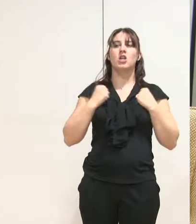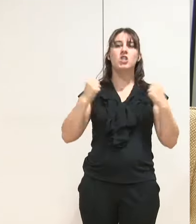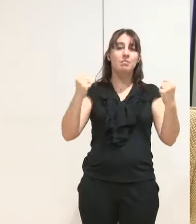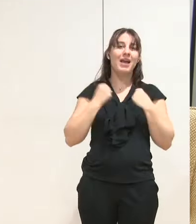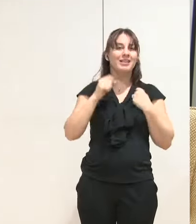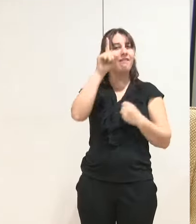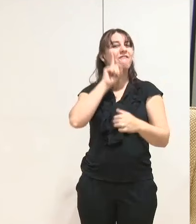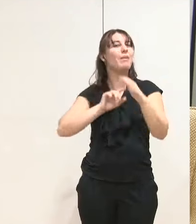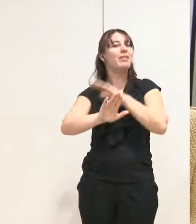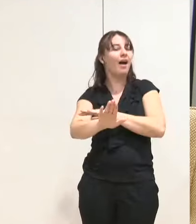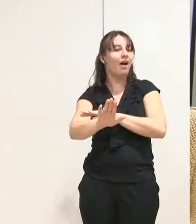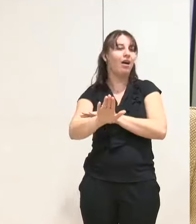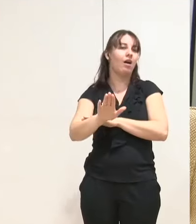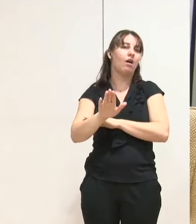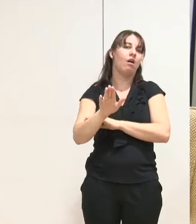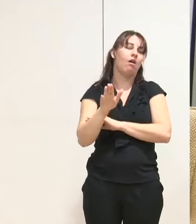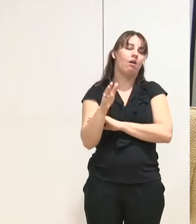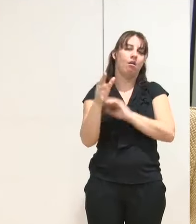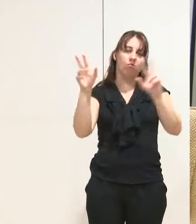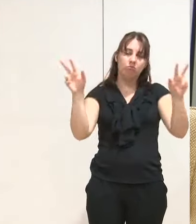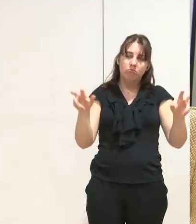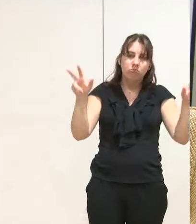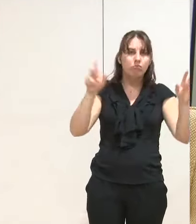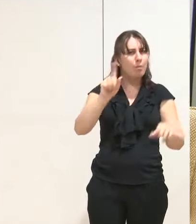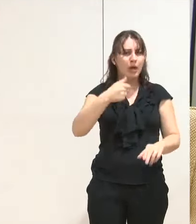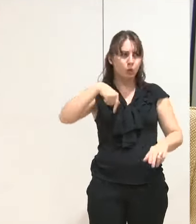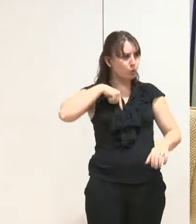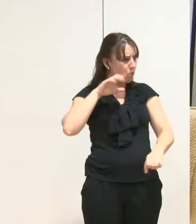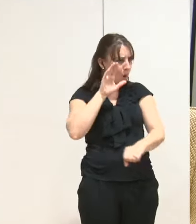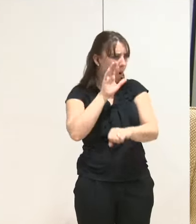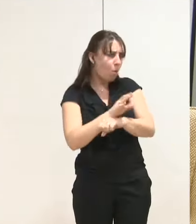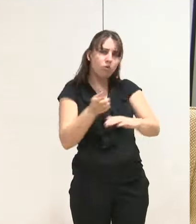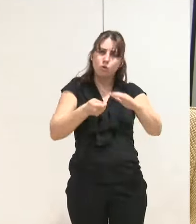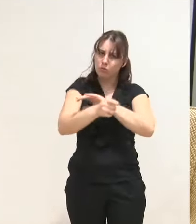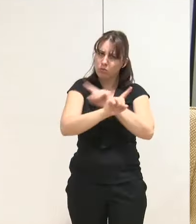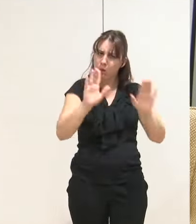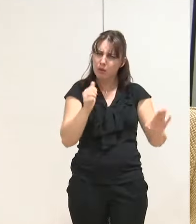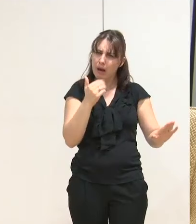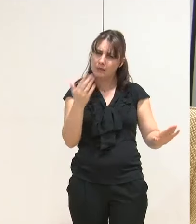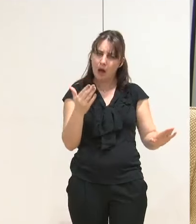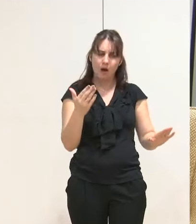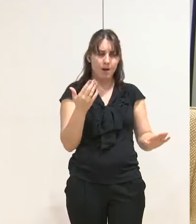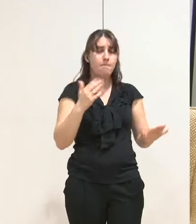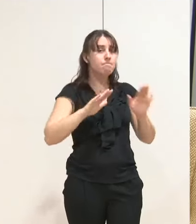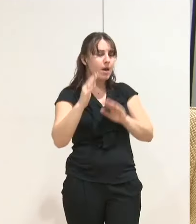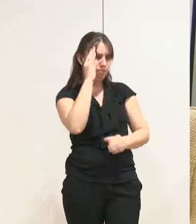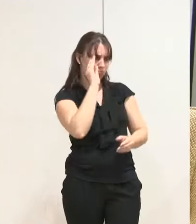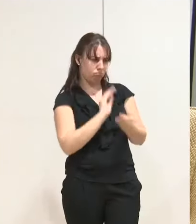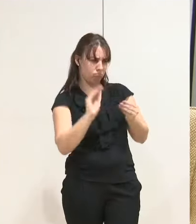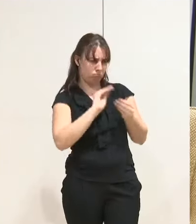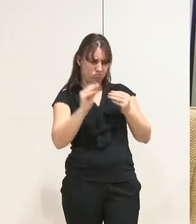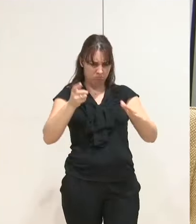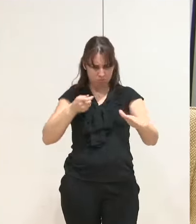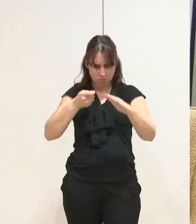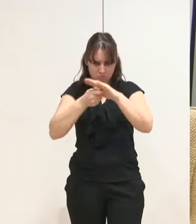féminin bien que on soit pas opposé au fait qu'elle soit subventionnée on comprend pas pourquoi elle est subventionnée